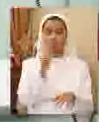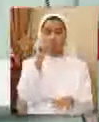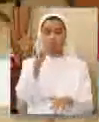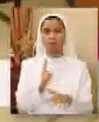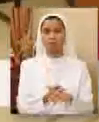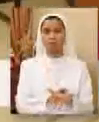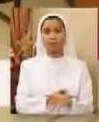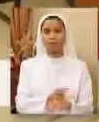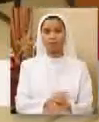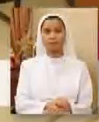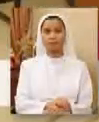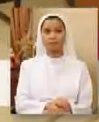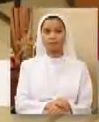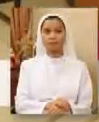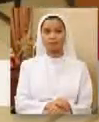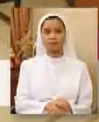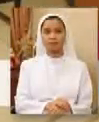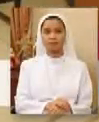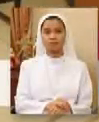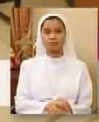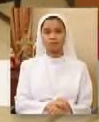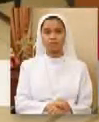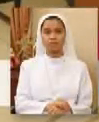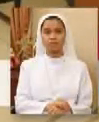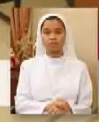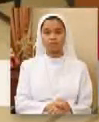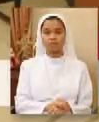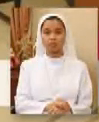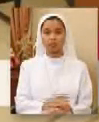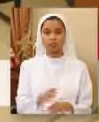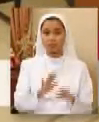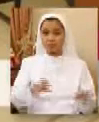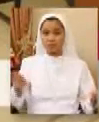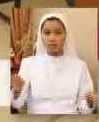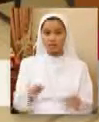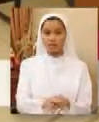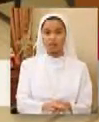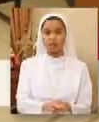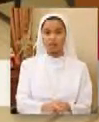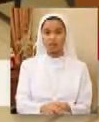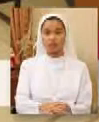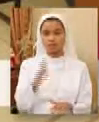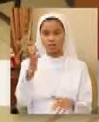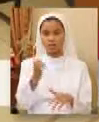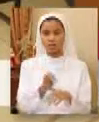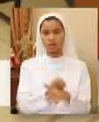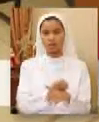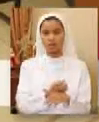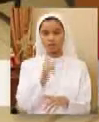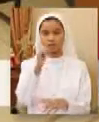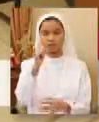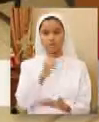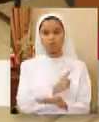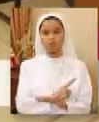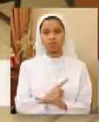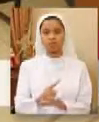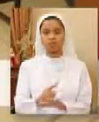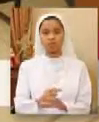month. Mm-hmm. Tapos ito, sino itong mga maliliit, sinusundo sila ng parents nila every week. Ah, I